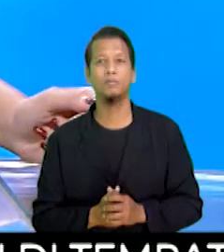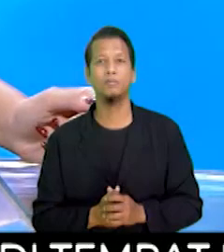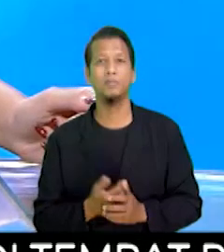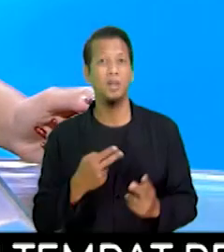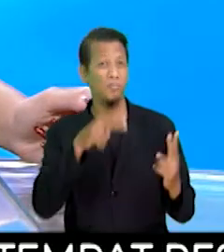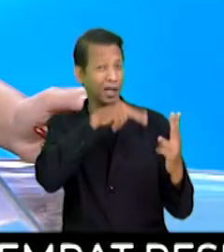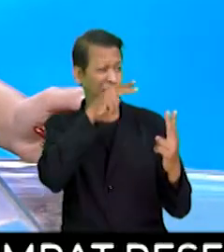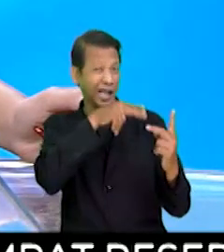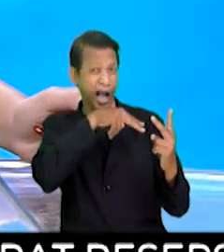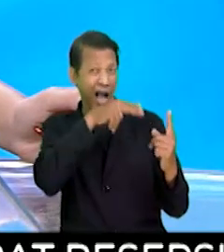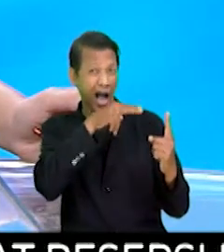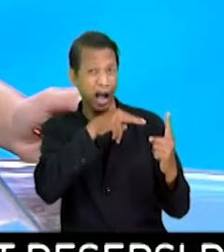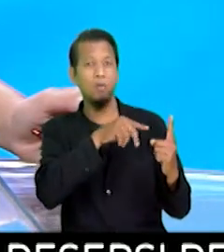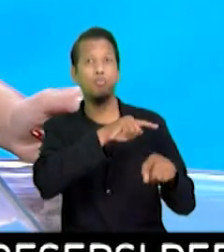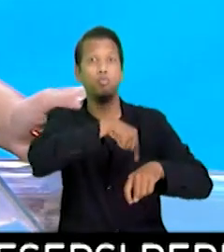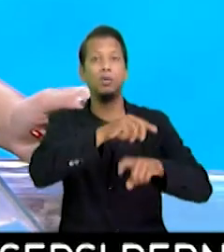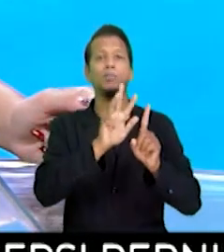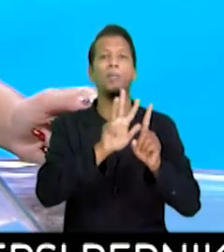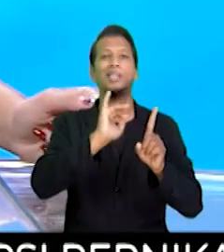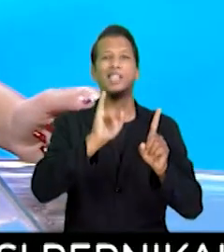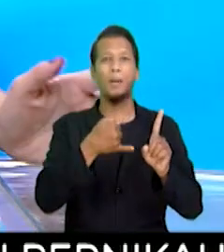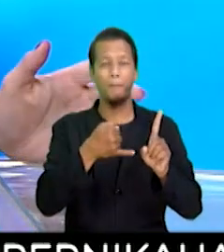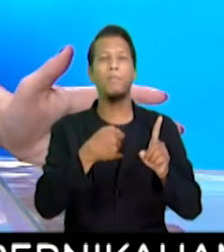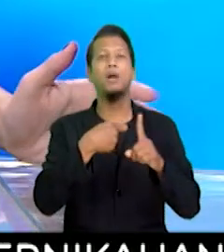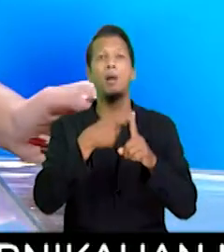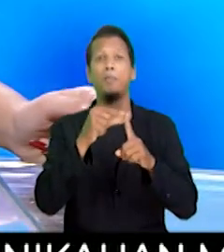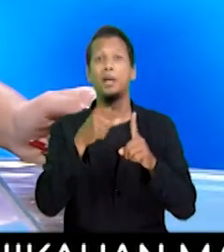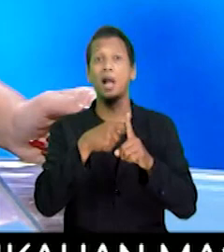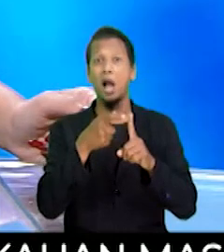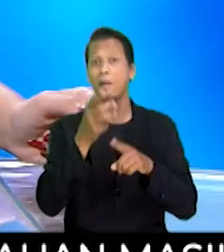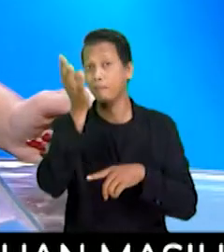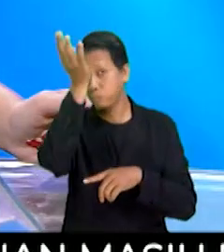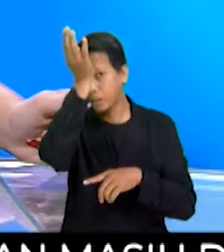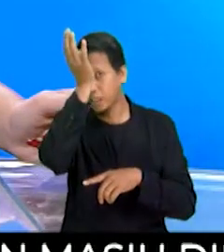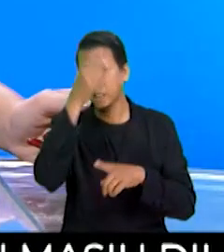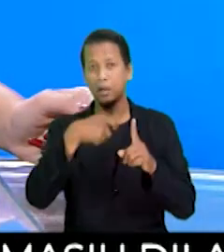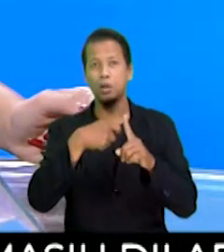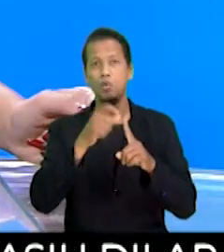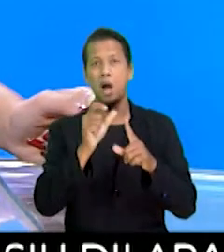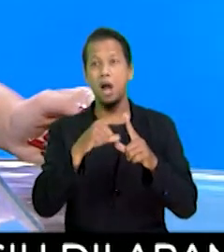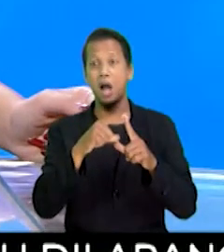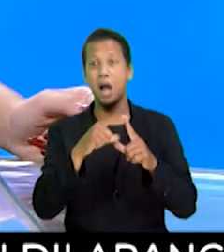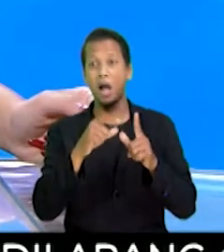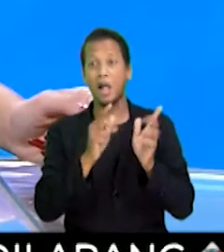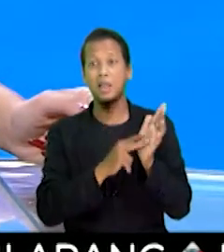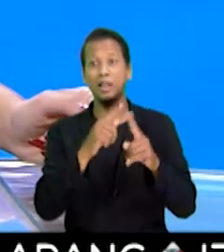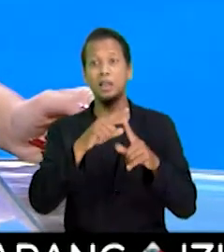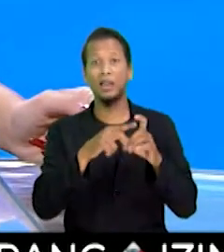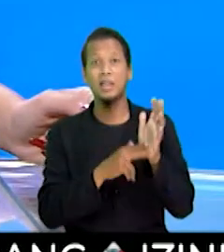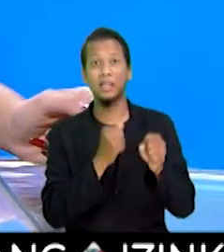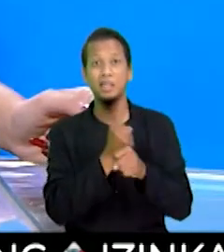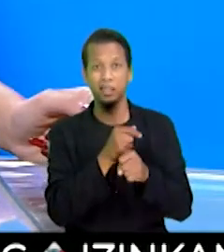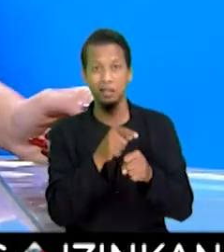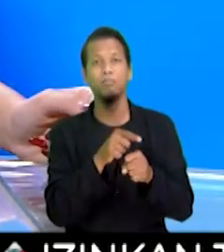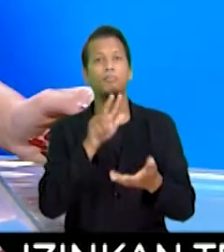Pemirsa, setelah diperiksa hingga 19 jam, KPK Bupati Kuantan Singgigi Andi Putra ditetapkan sebagai